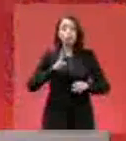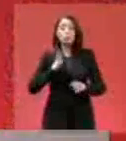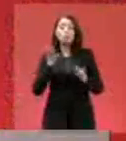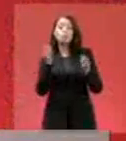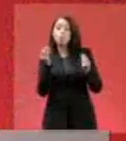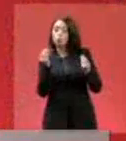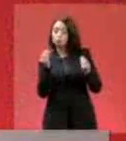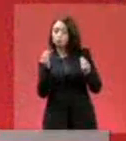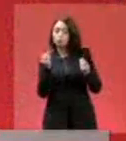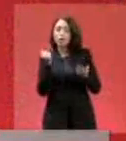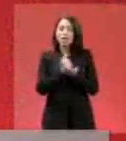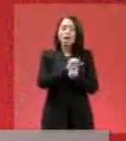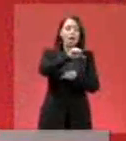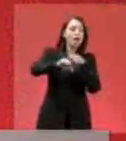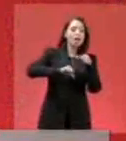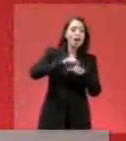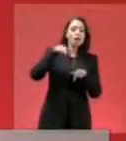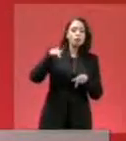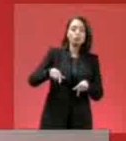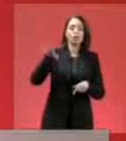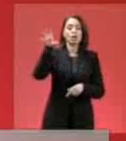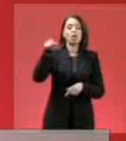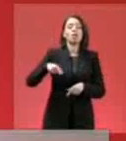πολλούς και να αλλάξουμε τη χώρα.